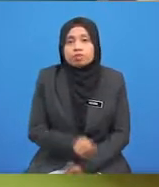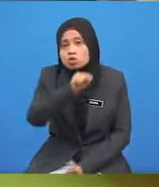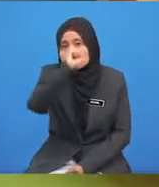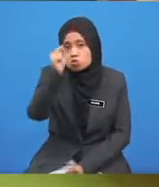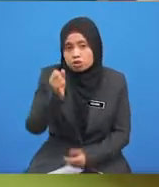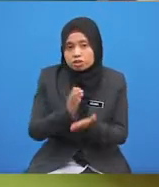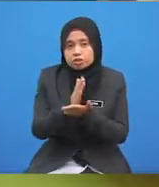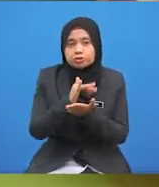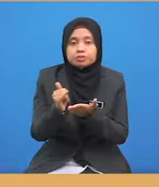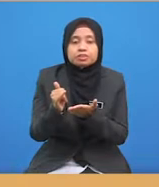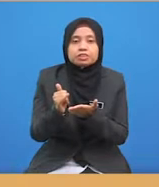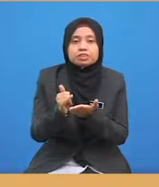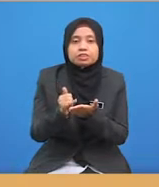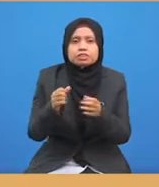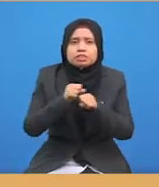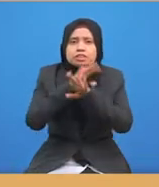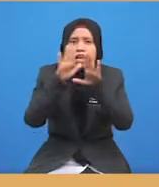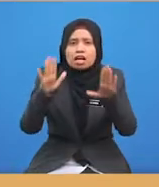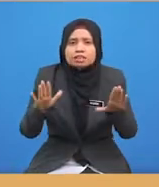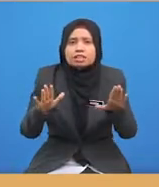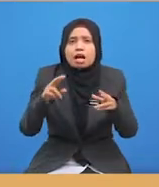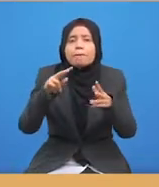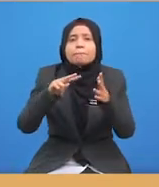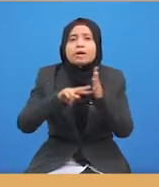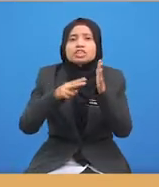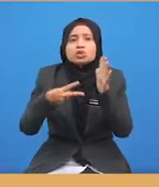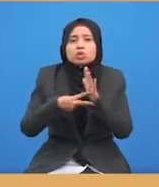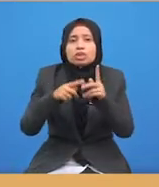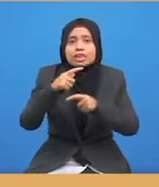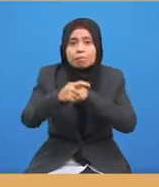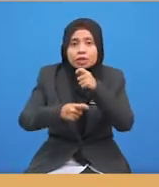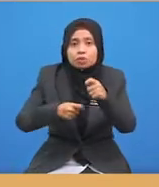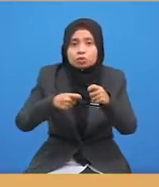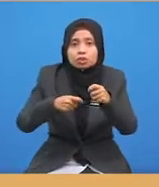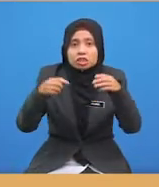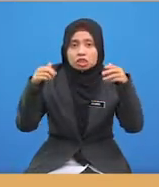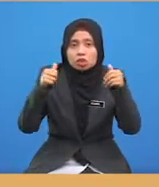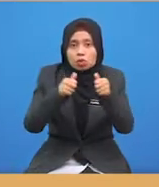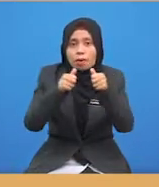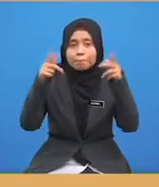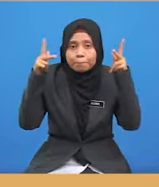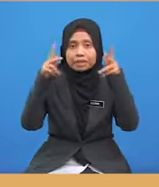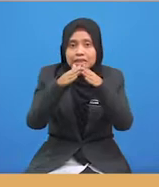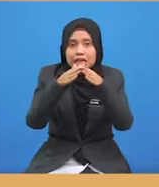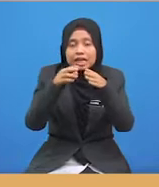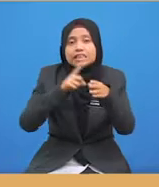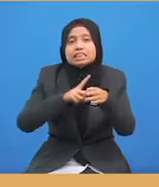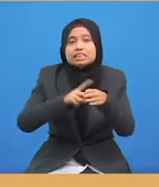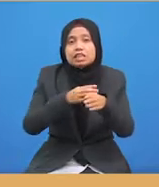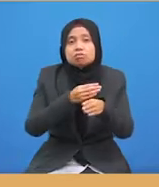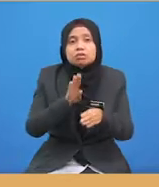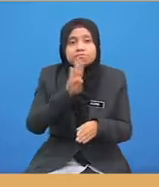Soalan seterusnya. Jelaskan konsep tamadun menurut pandangan Islam dan pandangan